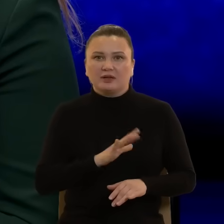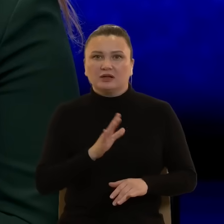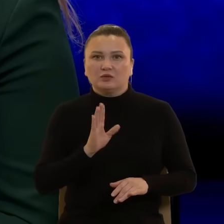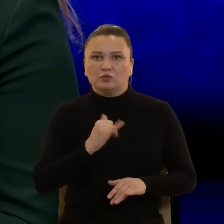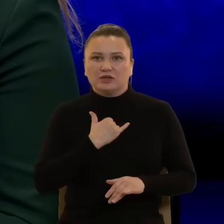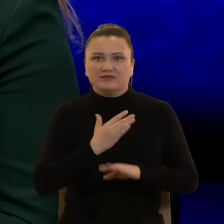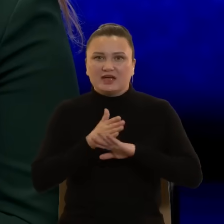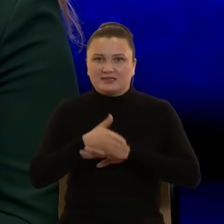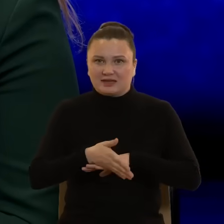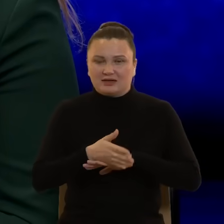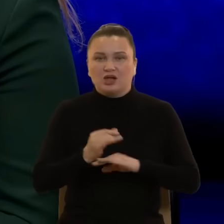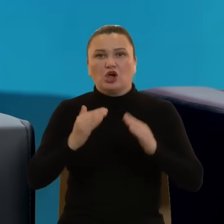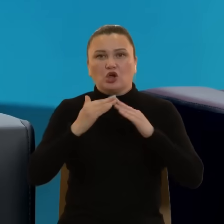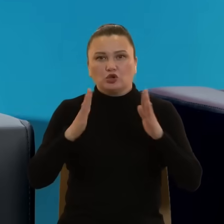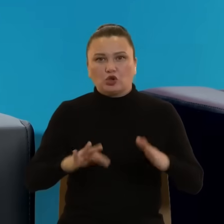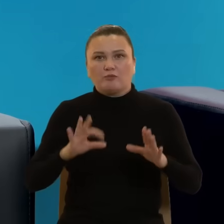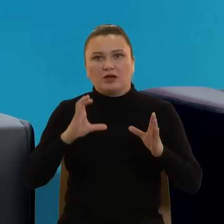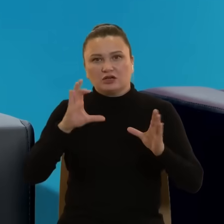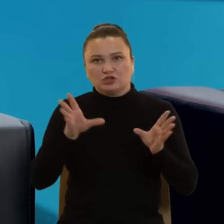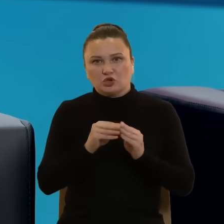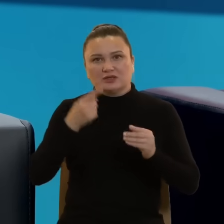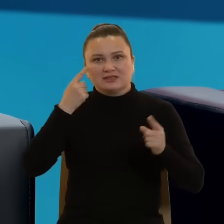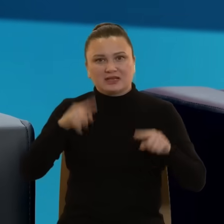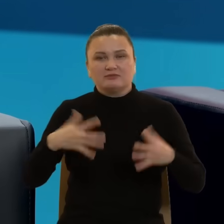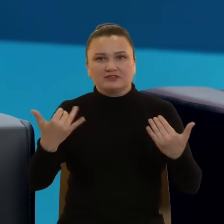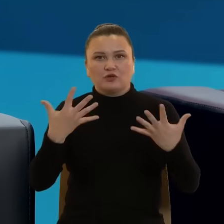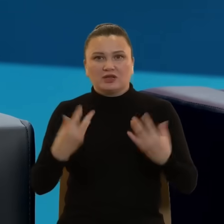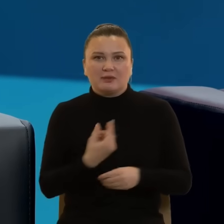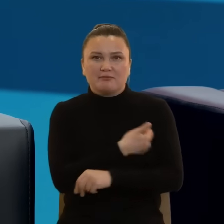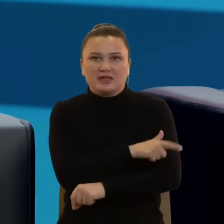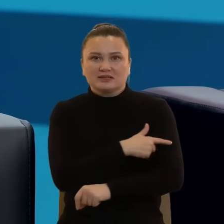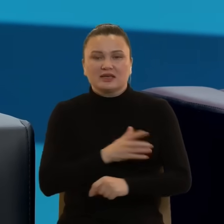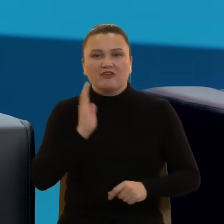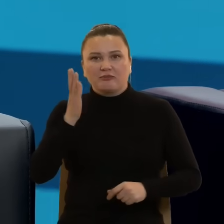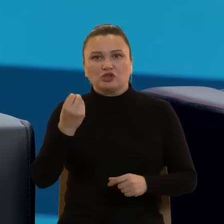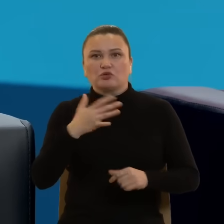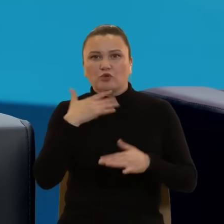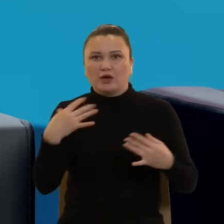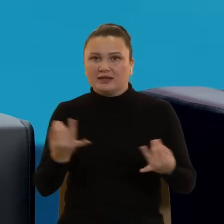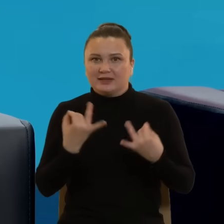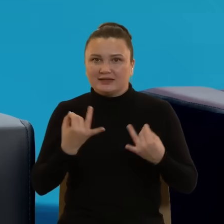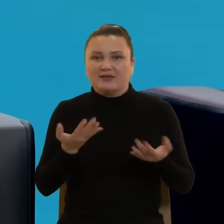гостях на марафоне «Дома со знанием». Сегодня у нас день медицинский, впереди у нас еще много